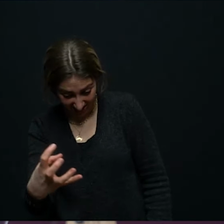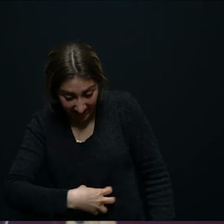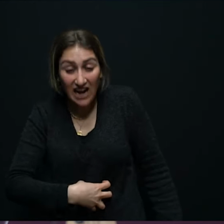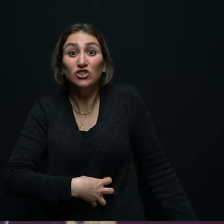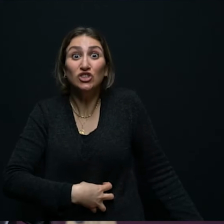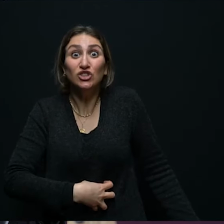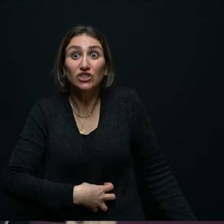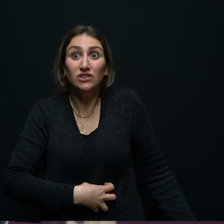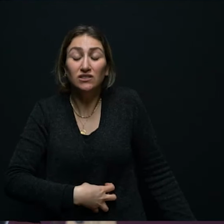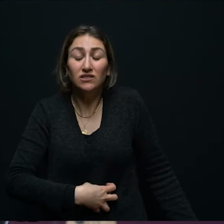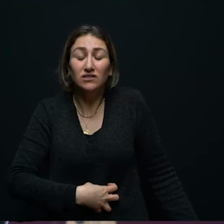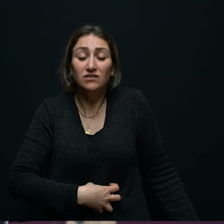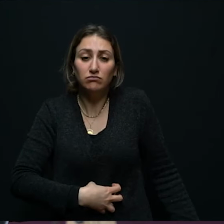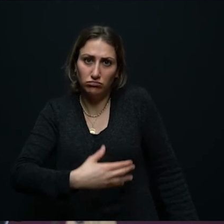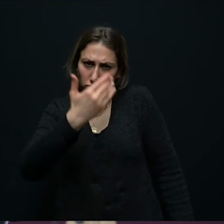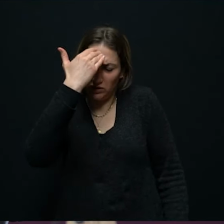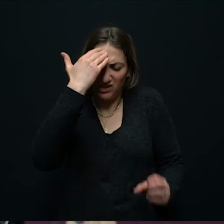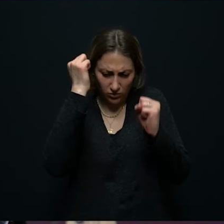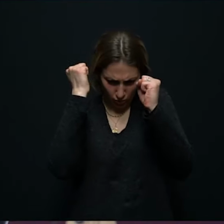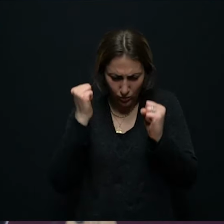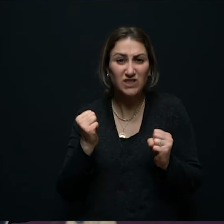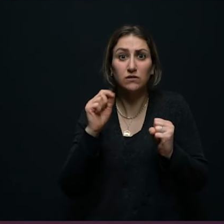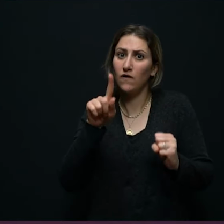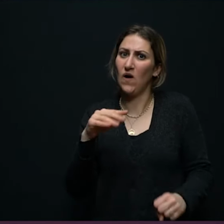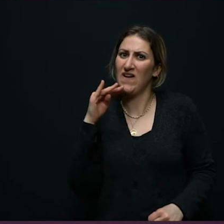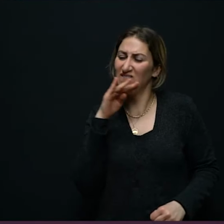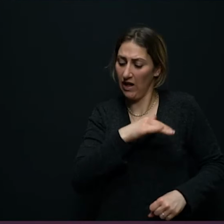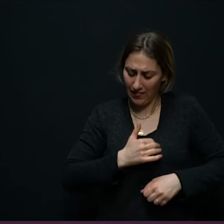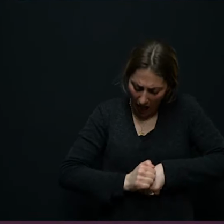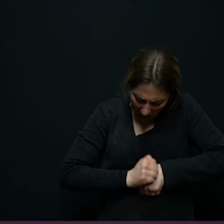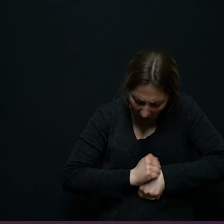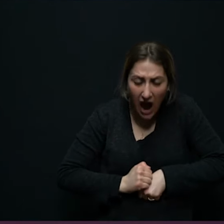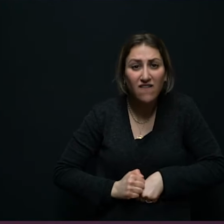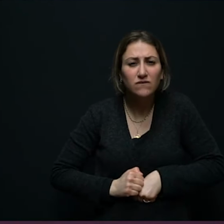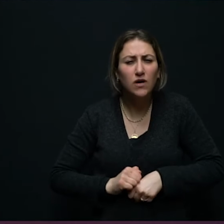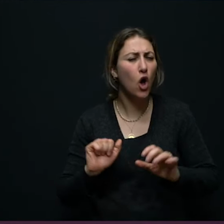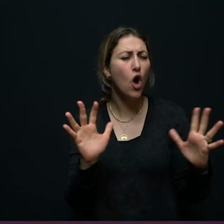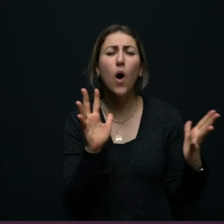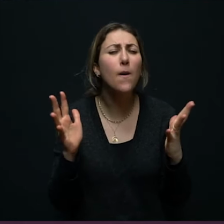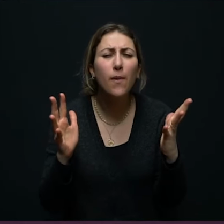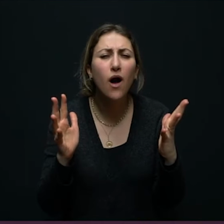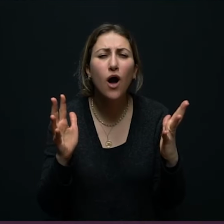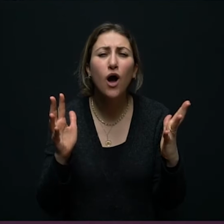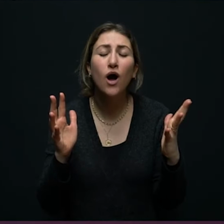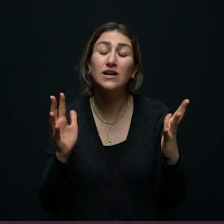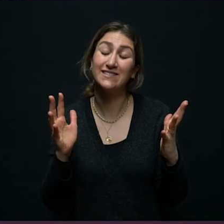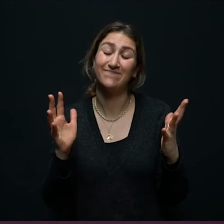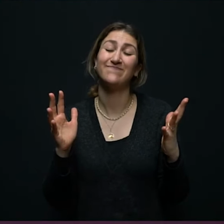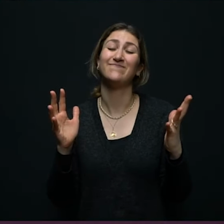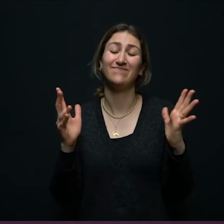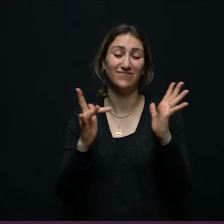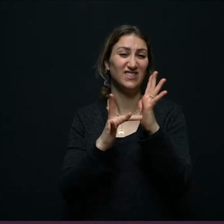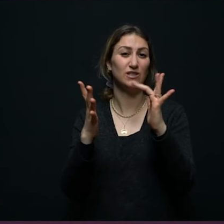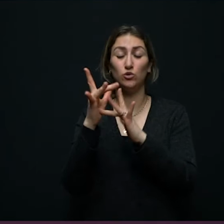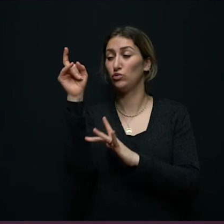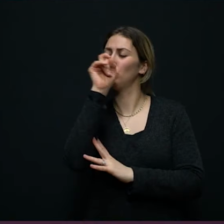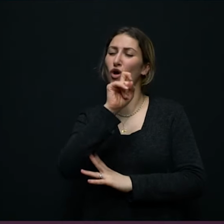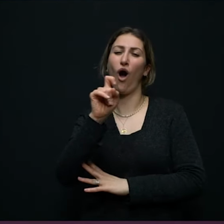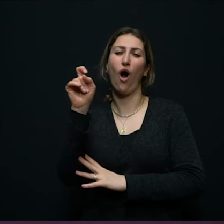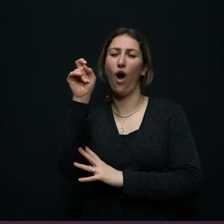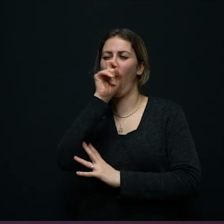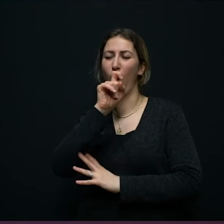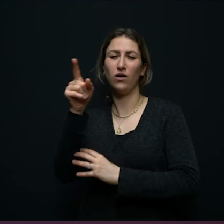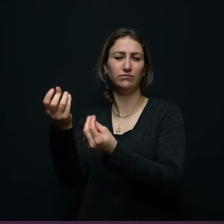aller allaoua threat sang de jésus ya pas de pièce à m la loi serait t